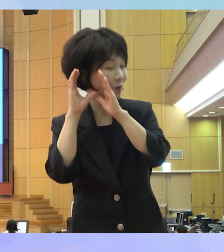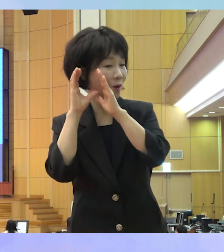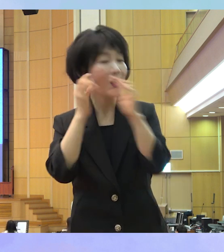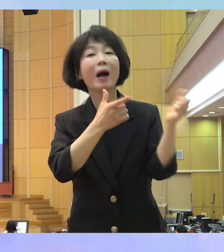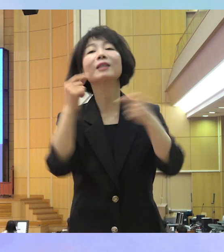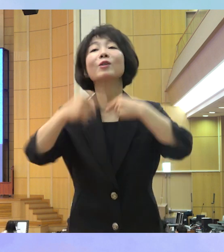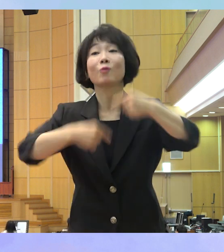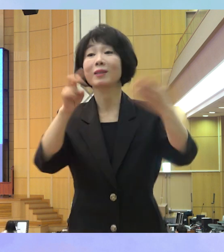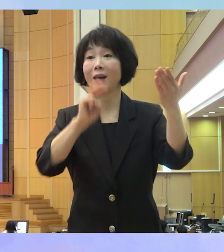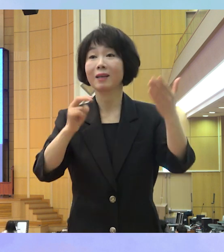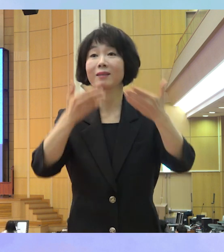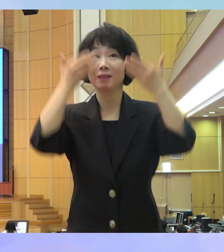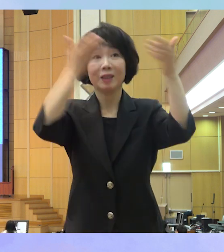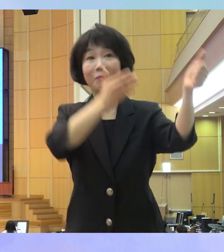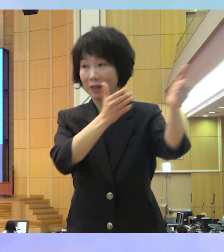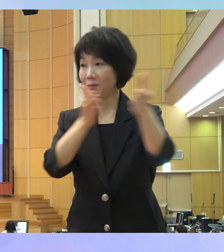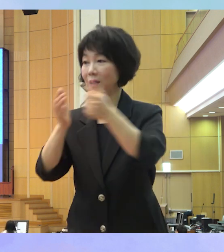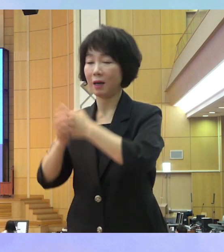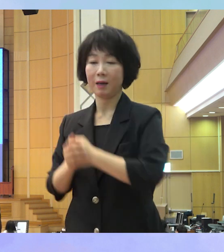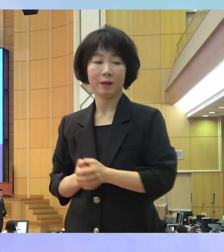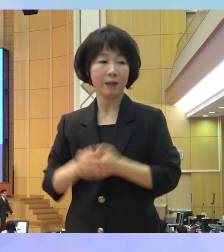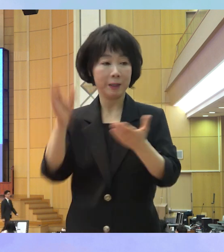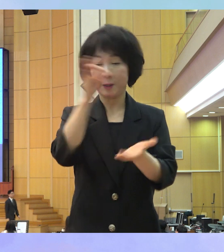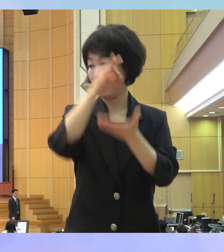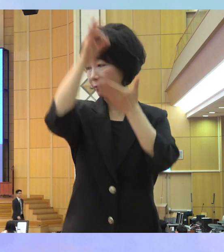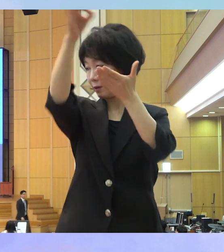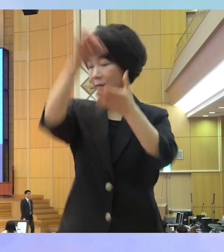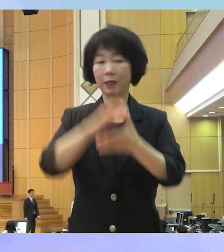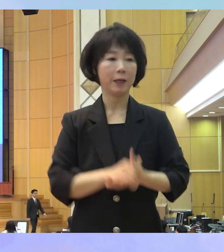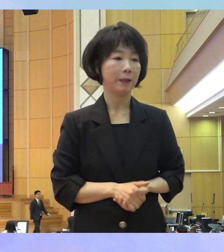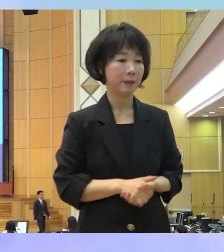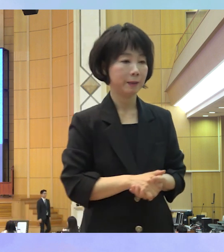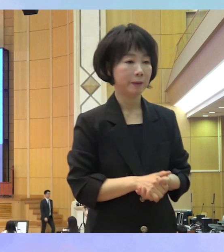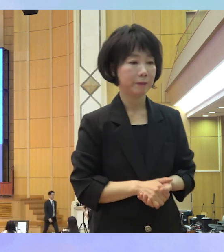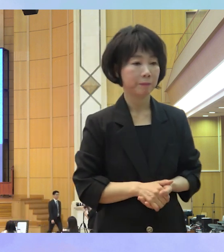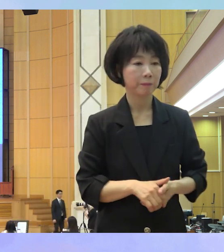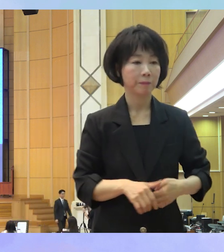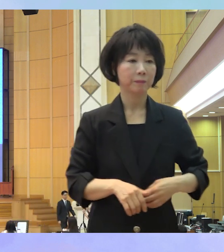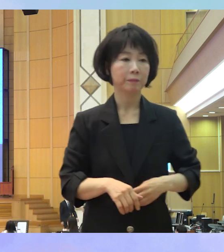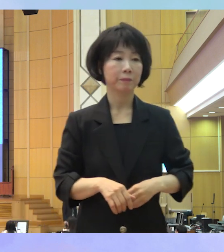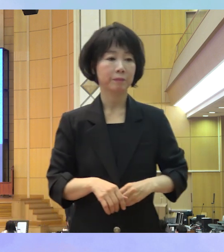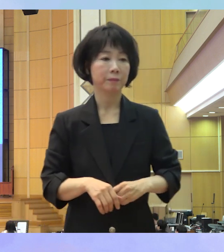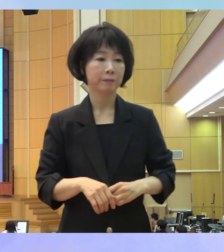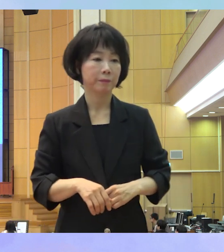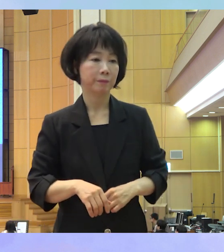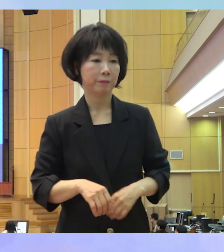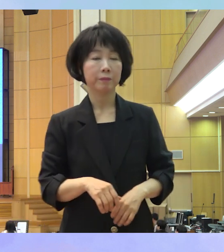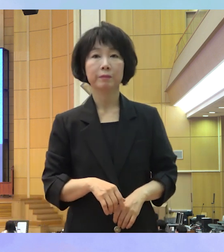불러주시기도 하시면서 찬양에 따라서 예물 드리는 시간 갖도록 하겠습니다.